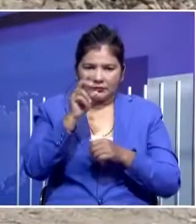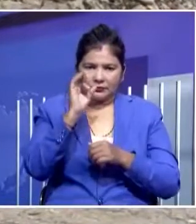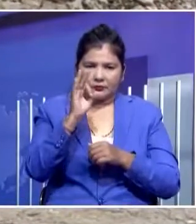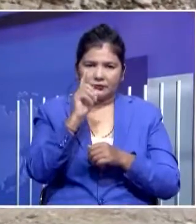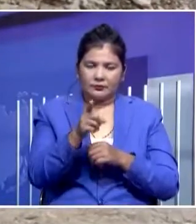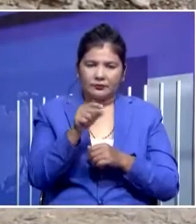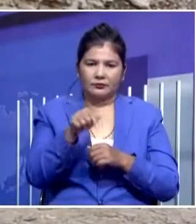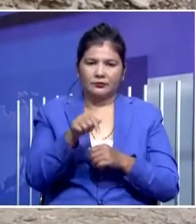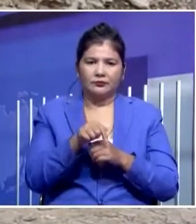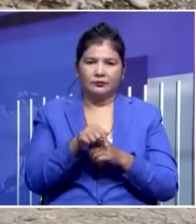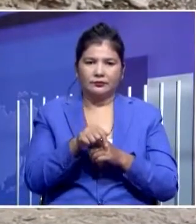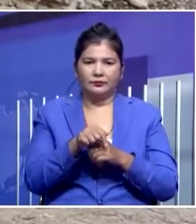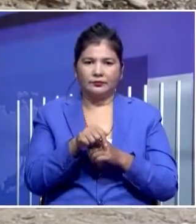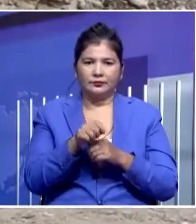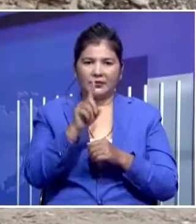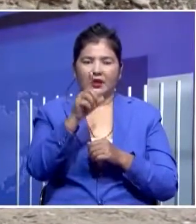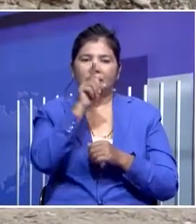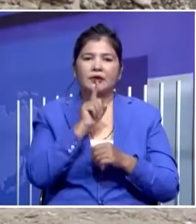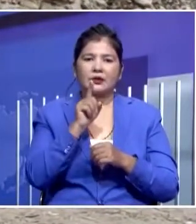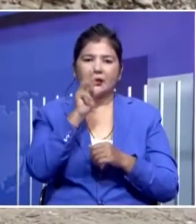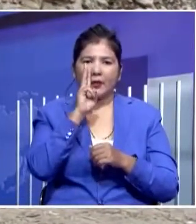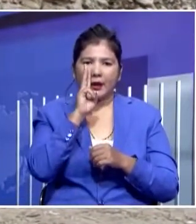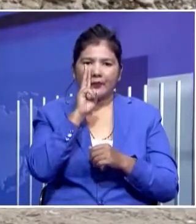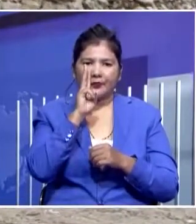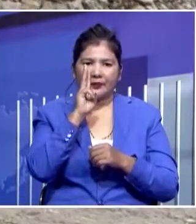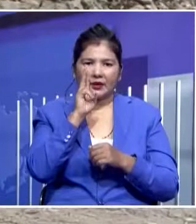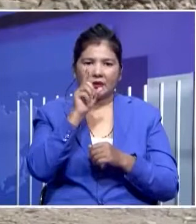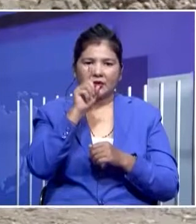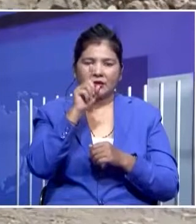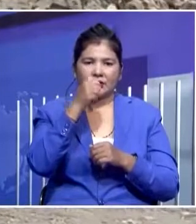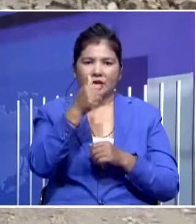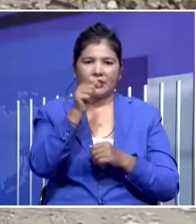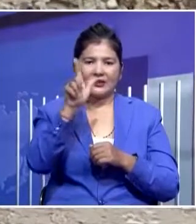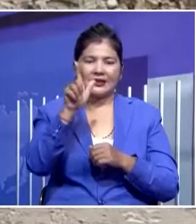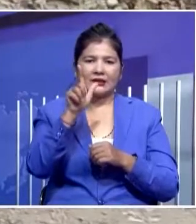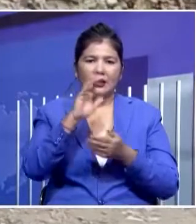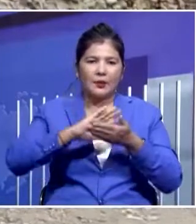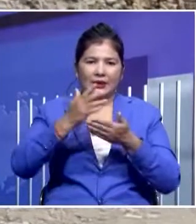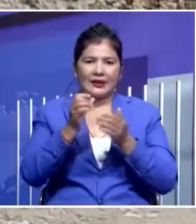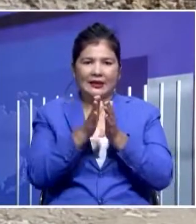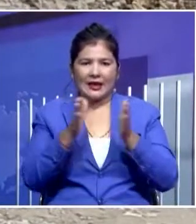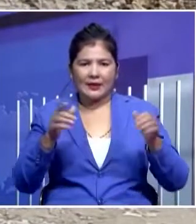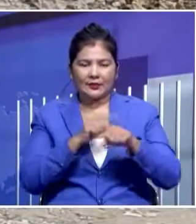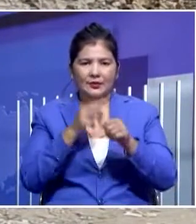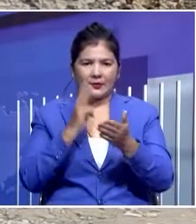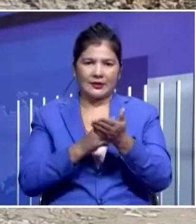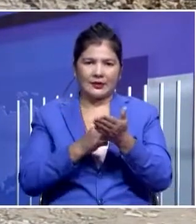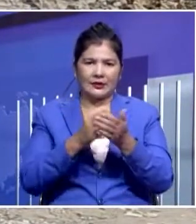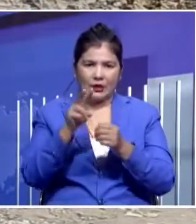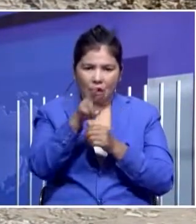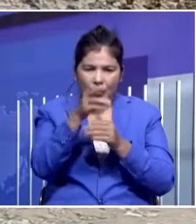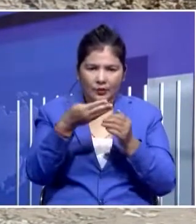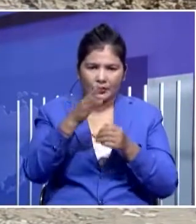यहाँ एक एक वर्षमा छ छ सात महिना धेरै लामो समय लगाएर मात्रै यहाँ अनुगमन